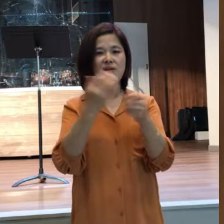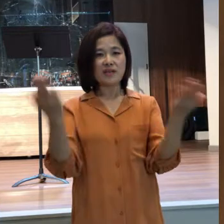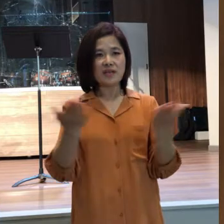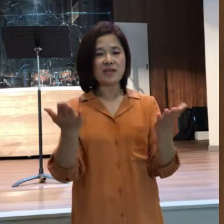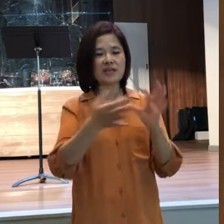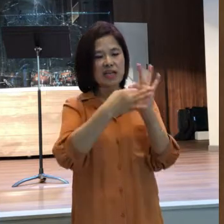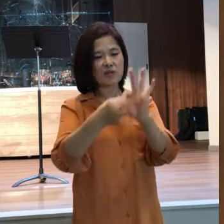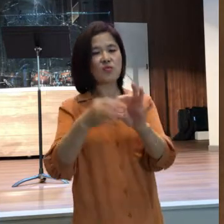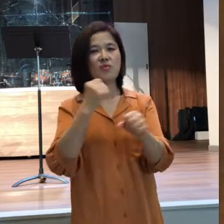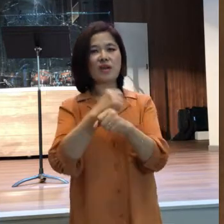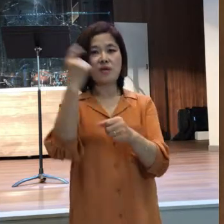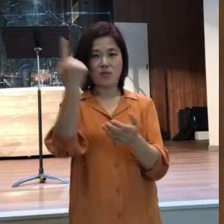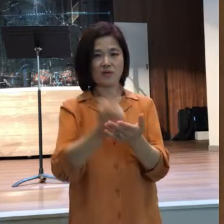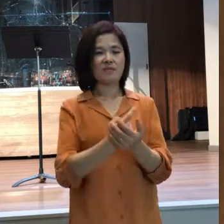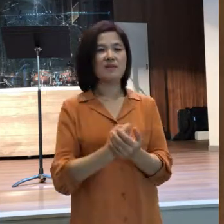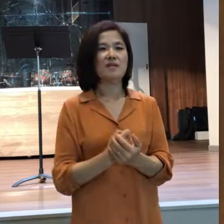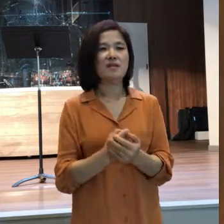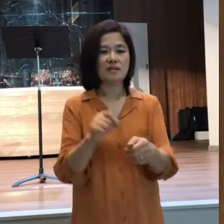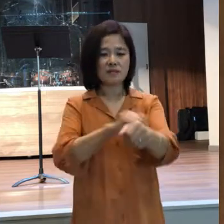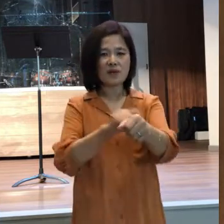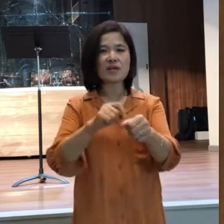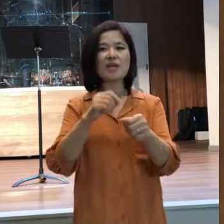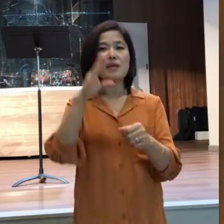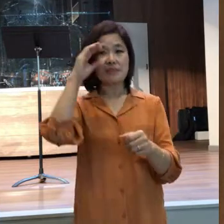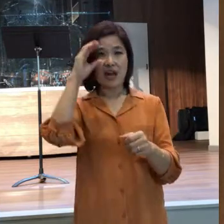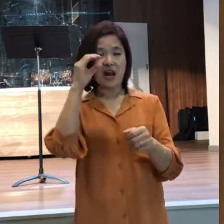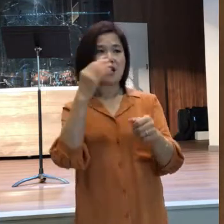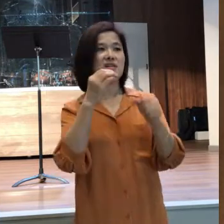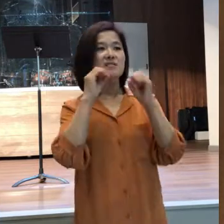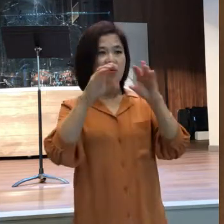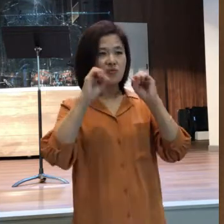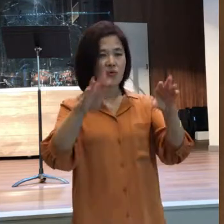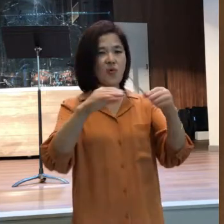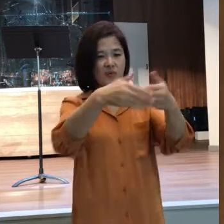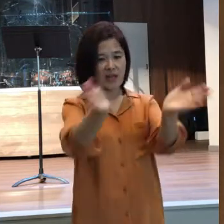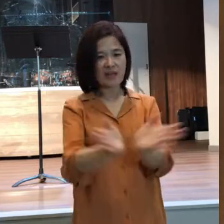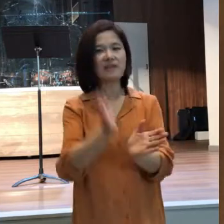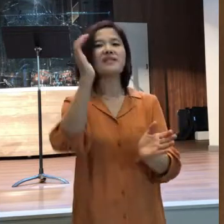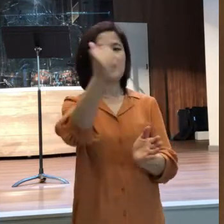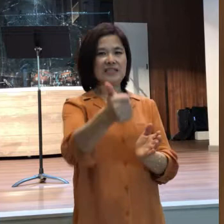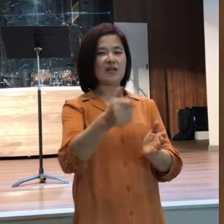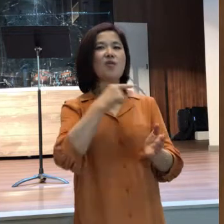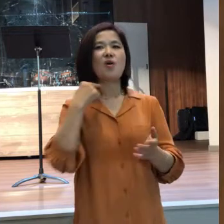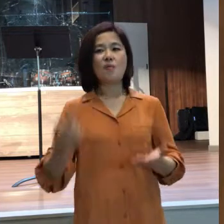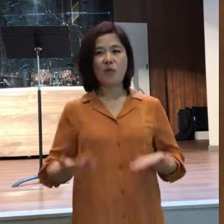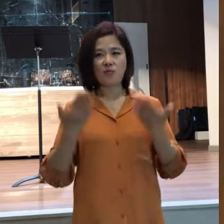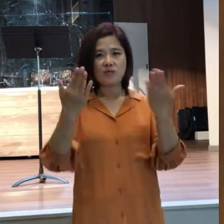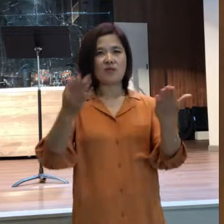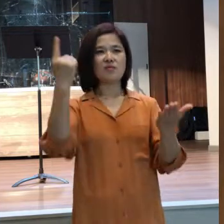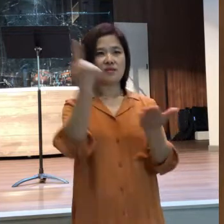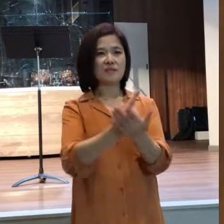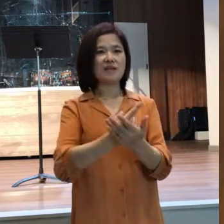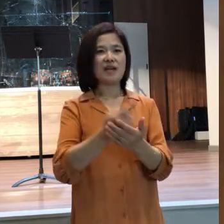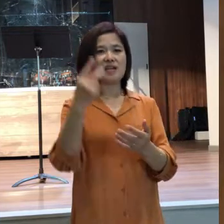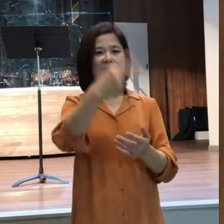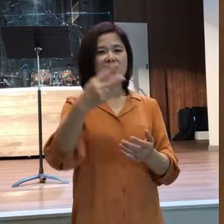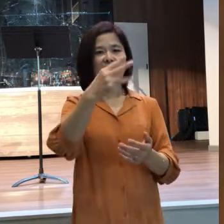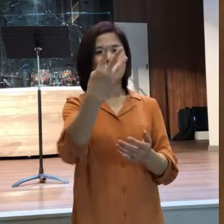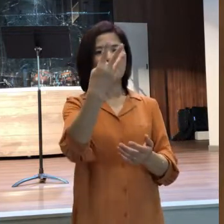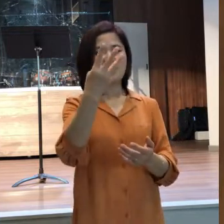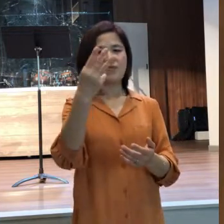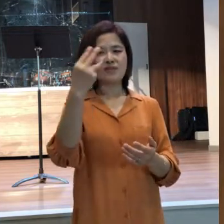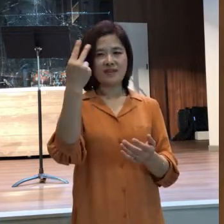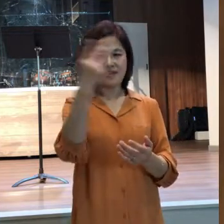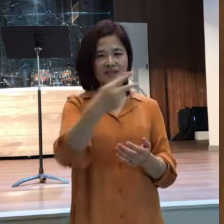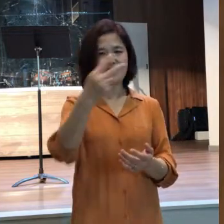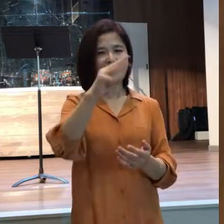그간에도 또 계속 해오시면서 특별히 미랄 선교단에 또 이렇게 단장으로 봉사를 해오셨습니다.